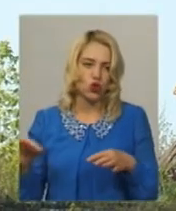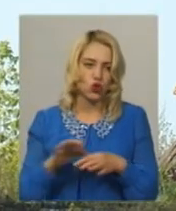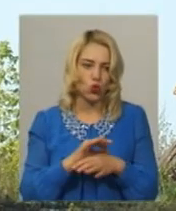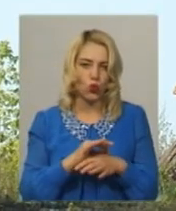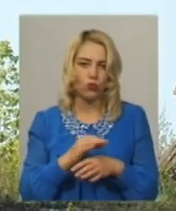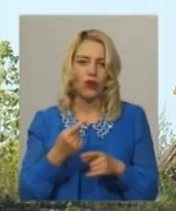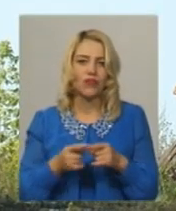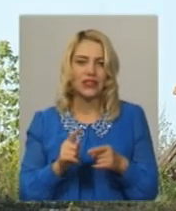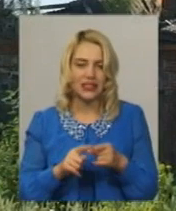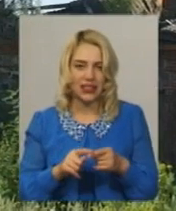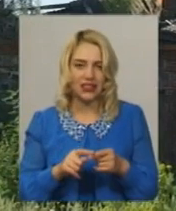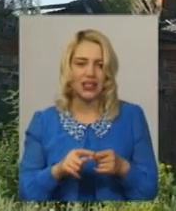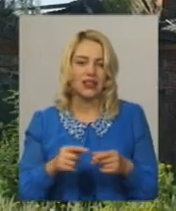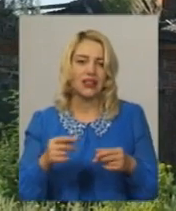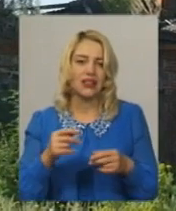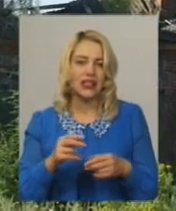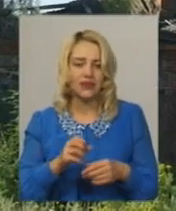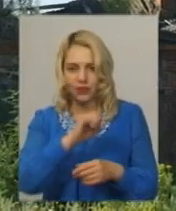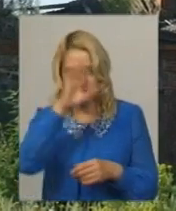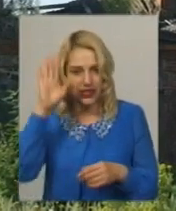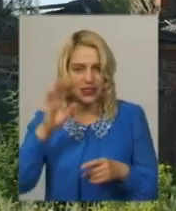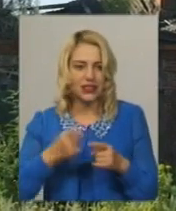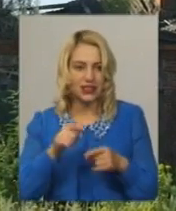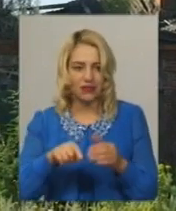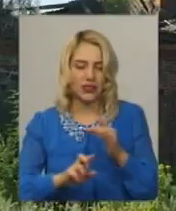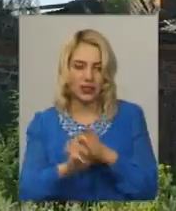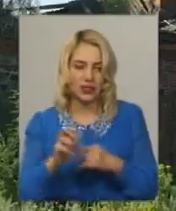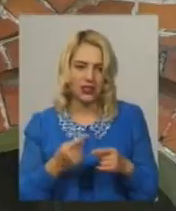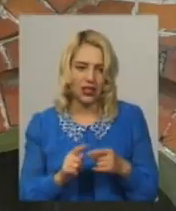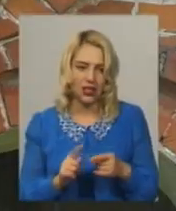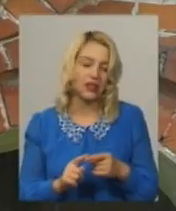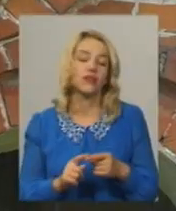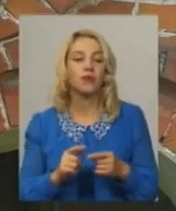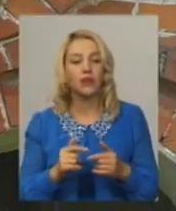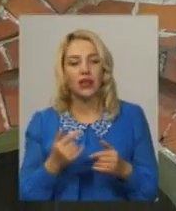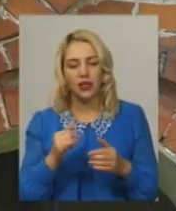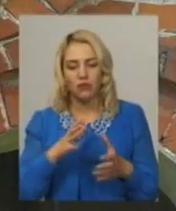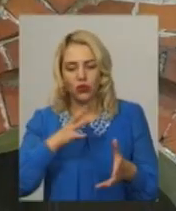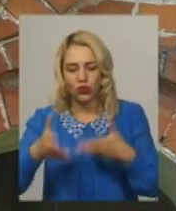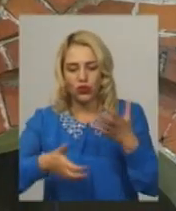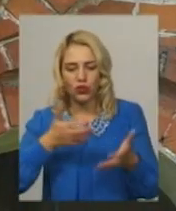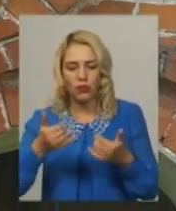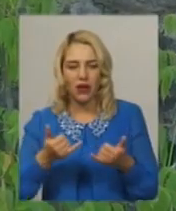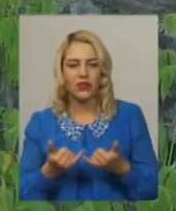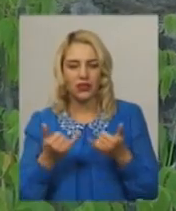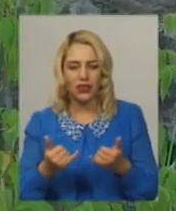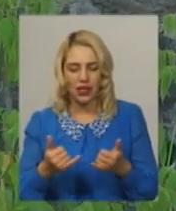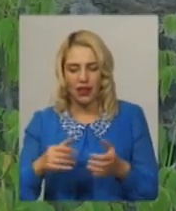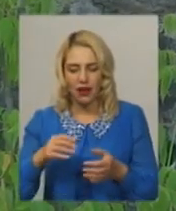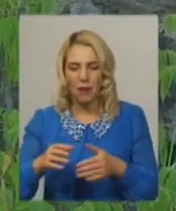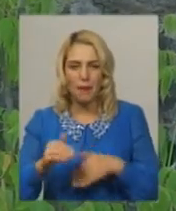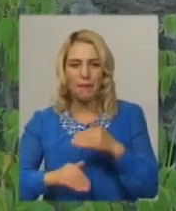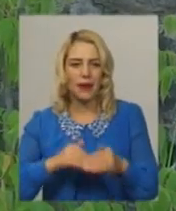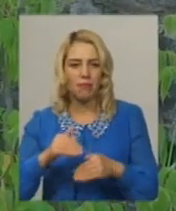світової війни нацисти частково розібрали храм, прихопивши дерев'яні балки для переправи через річку Південний Буг, розповідає заступник директора з питань